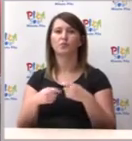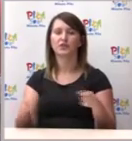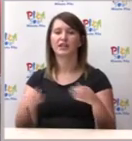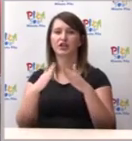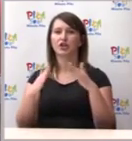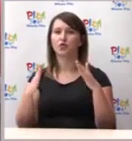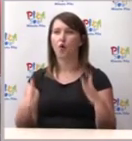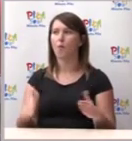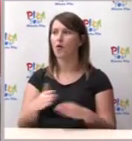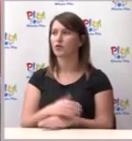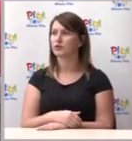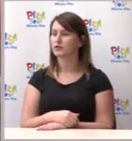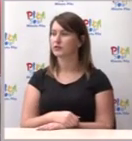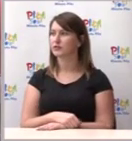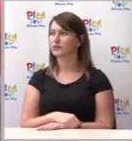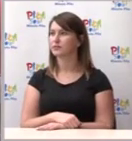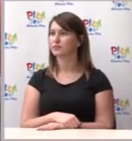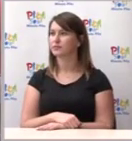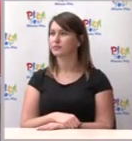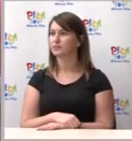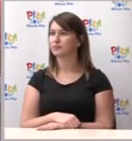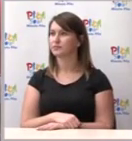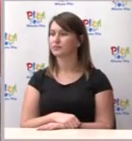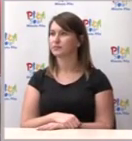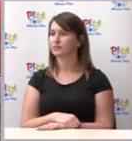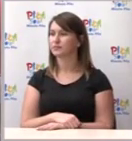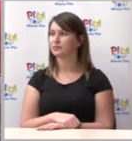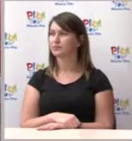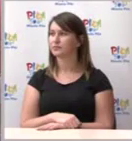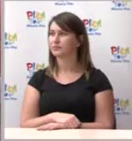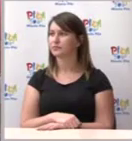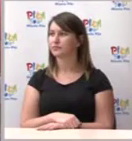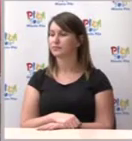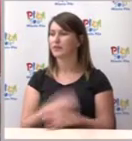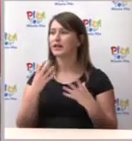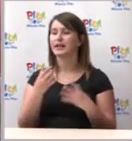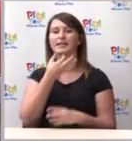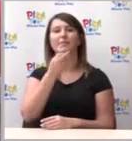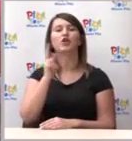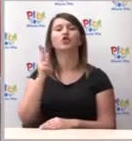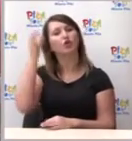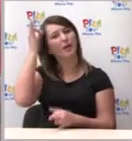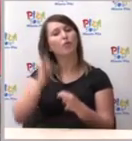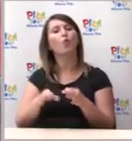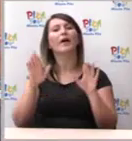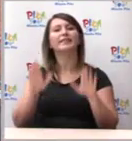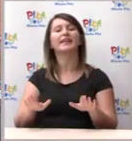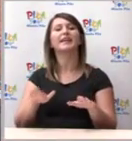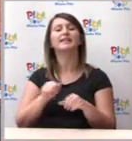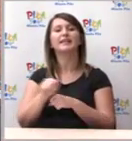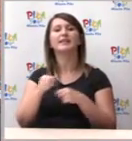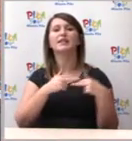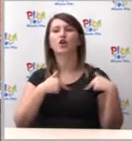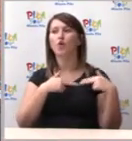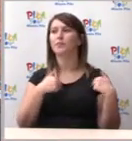a jeżeli można usłyszeć nazwiska, to proszę, jeżeli nie, to proszę na piśmie. Dziękuję uprzejmie.